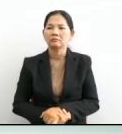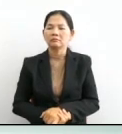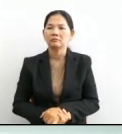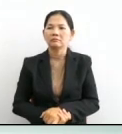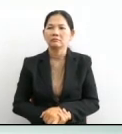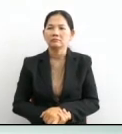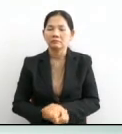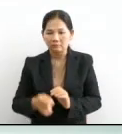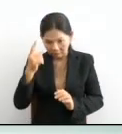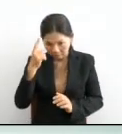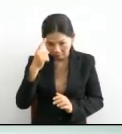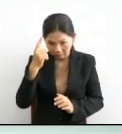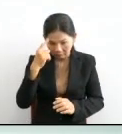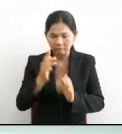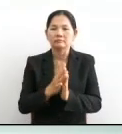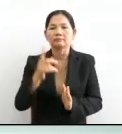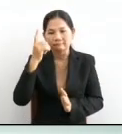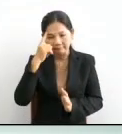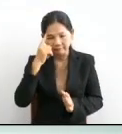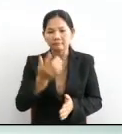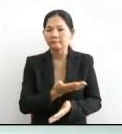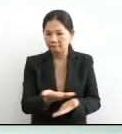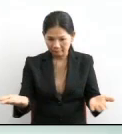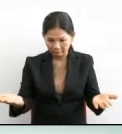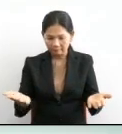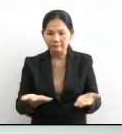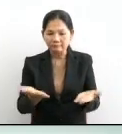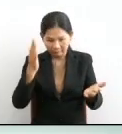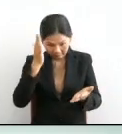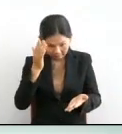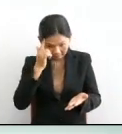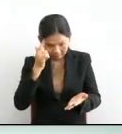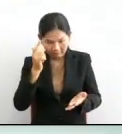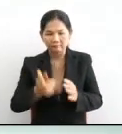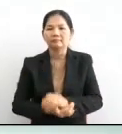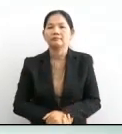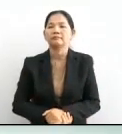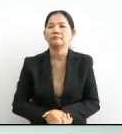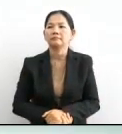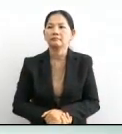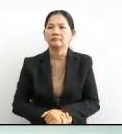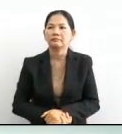chà nè cứ chưa chịu thật con chà bà chịu đăng tặng ác nè con chà